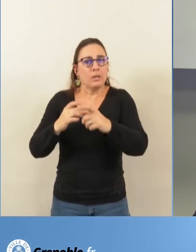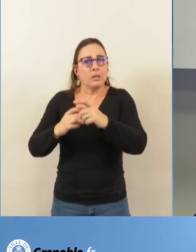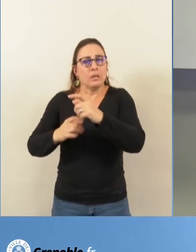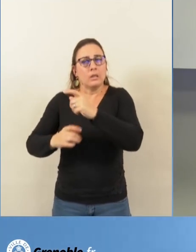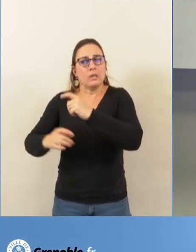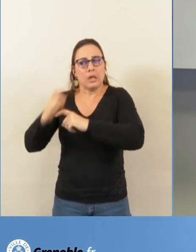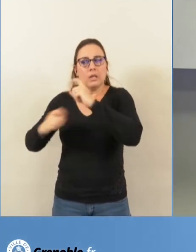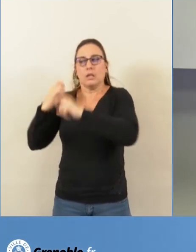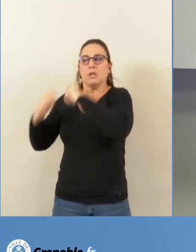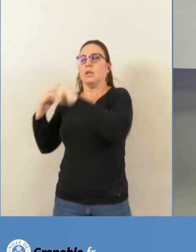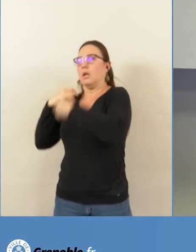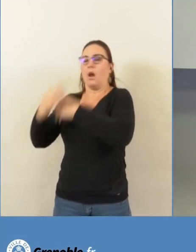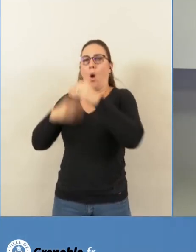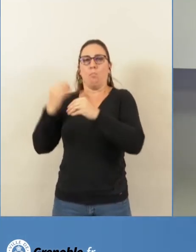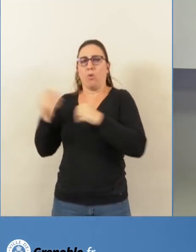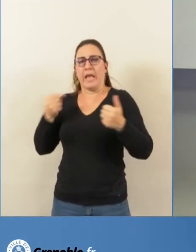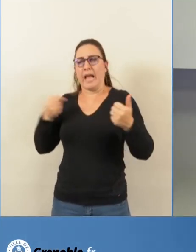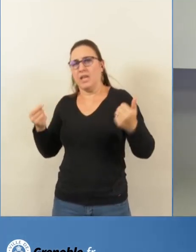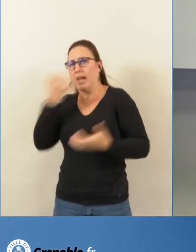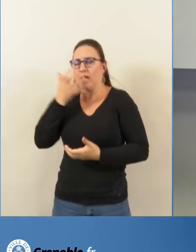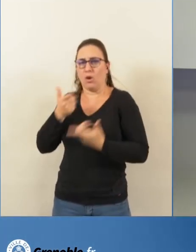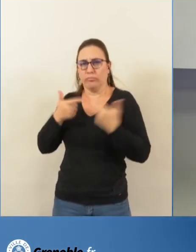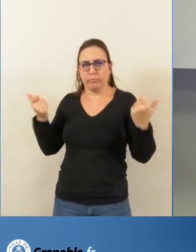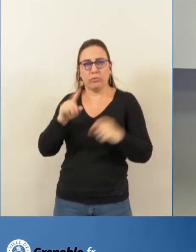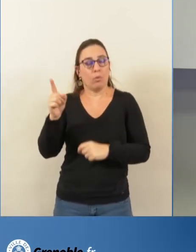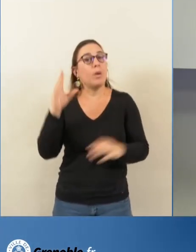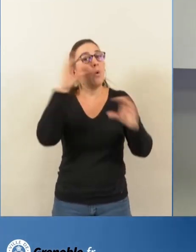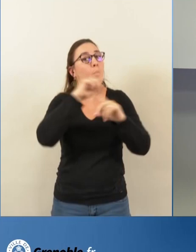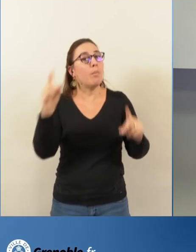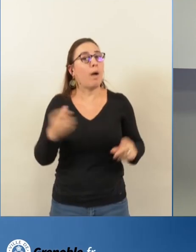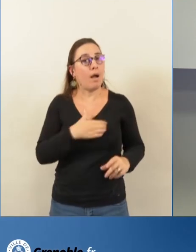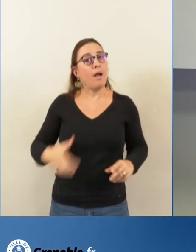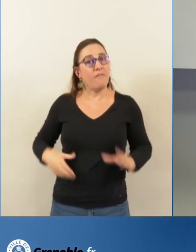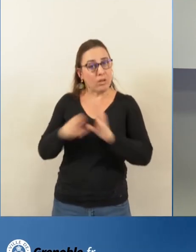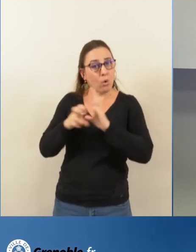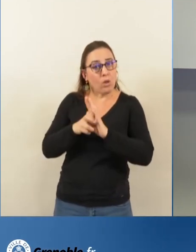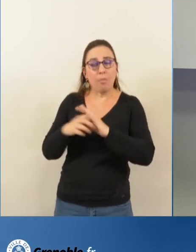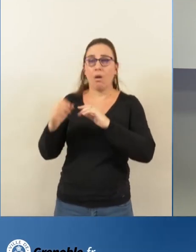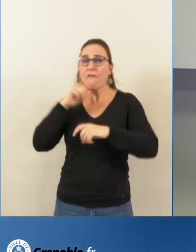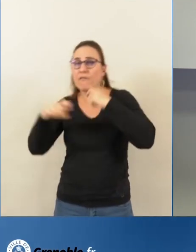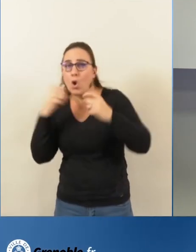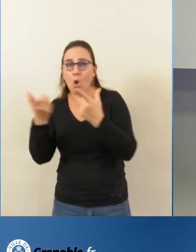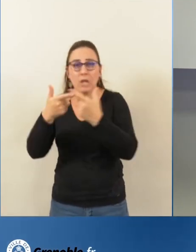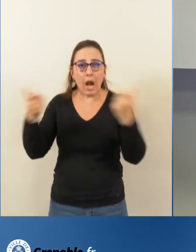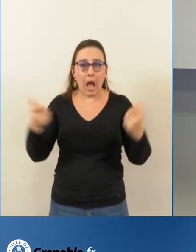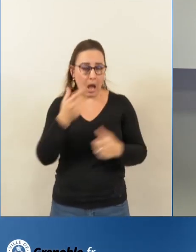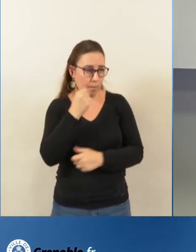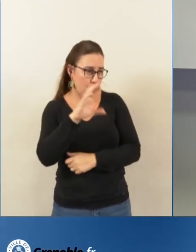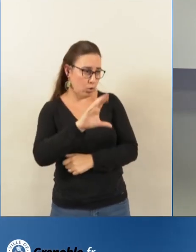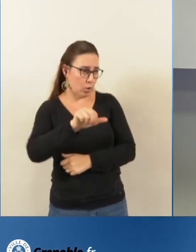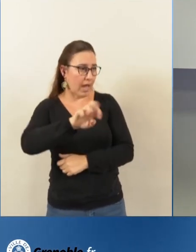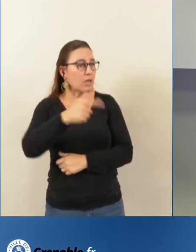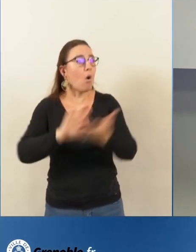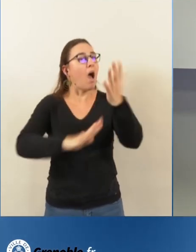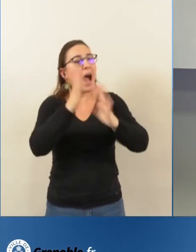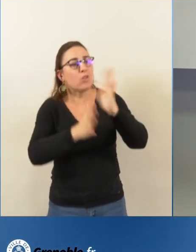de mal dans le monde ces dernières années mais je rappelle que la ville de Grenoble a évidemment condamné toutes les violences monsieur Carignon pour toutes les incendies